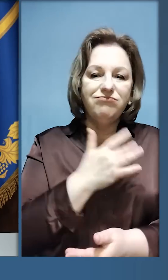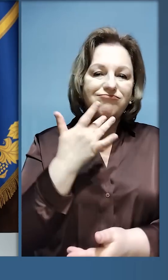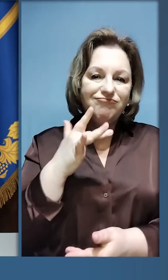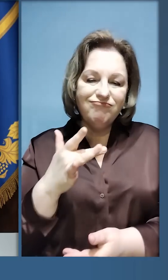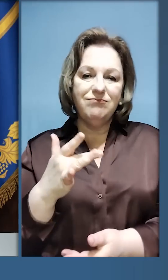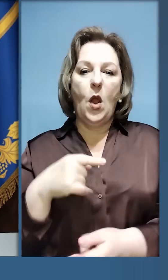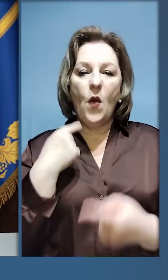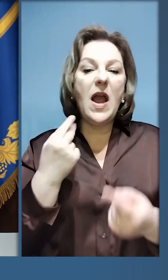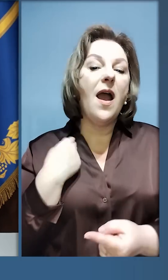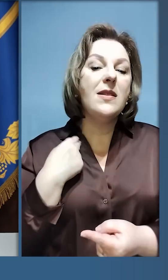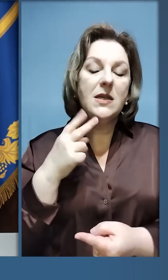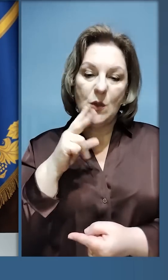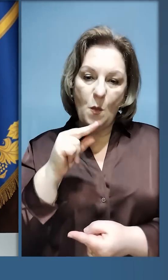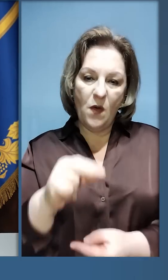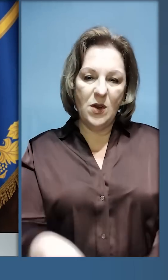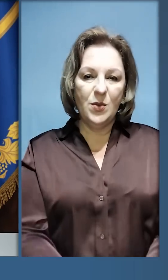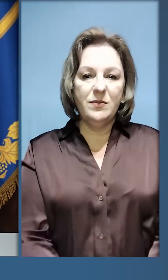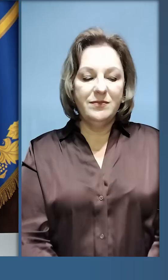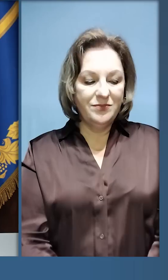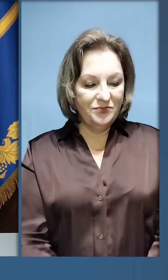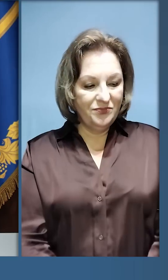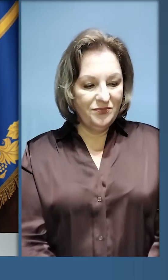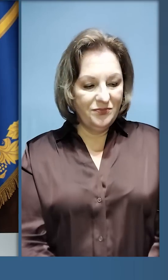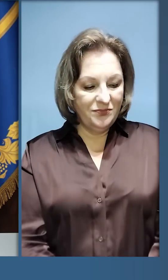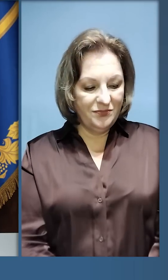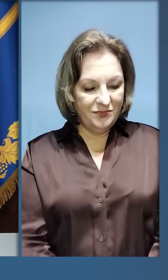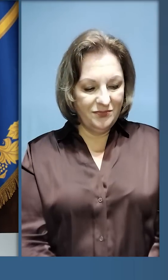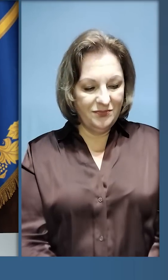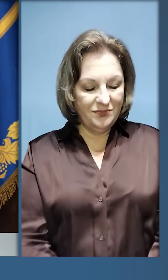people. I thank you, your society, for the big